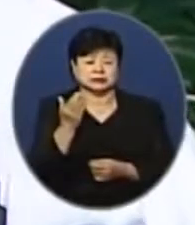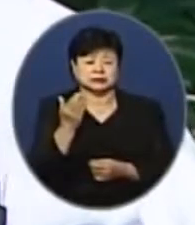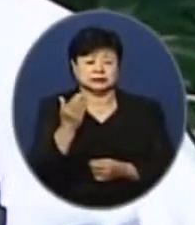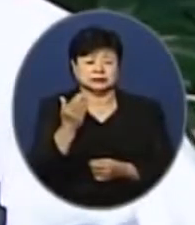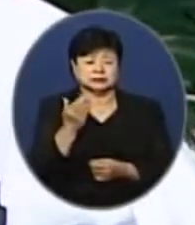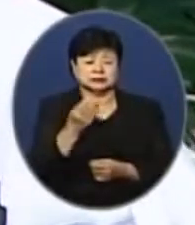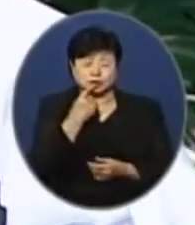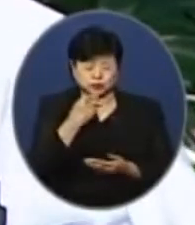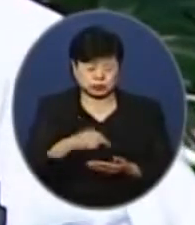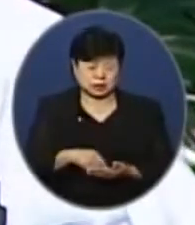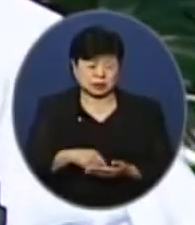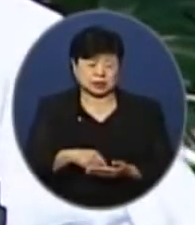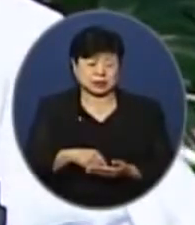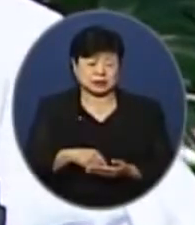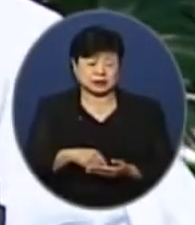쉽게